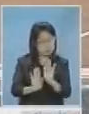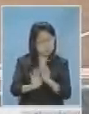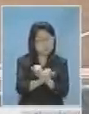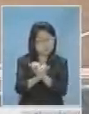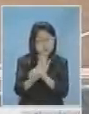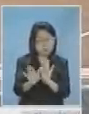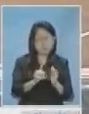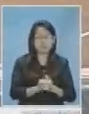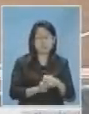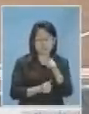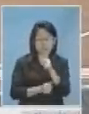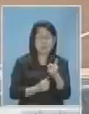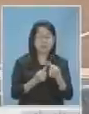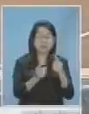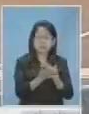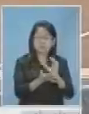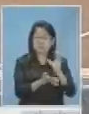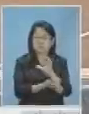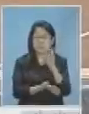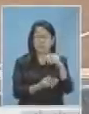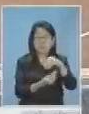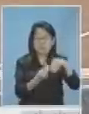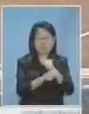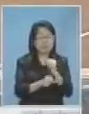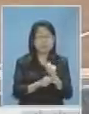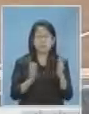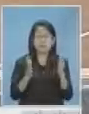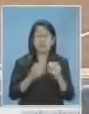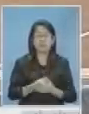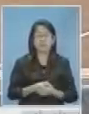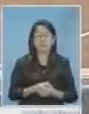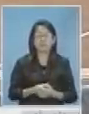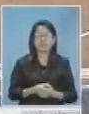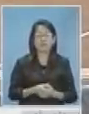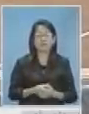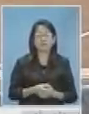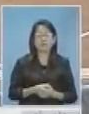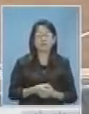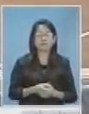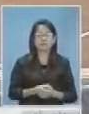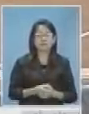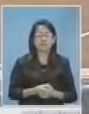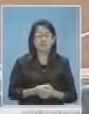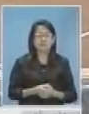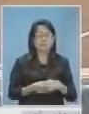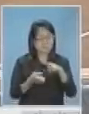ชน์ไม่มีแล้วครับงบประมาณเพื่อการเหล่านี้อย่างนี้เป็นต้นครับท่านประธานเพราะฉะนั้นตรงนี้ครับ